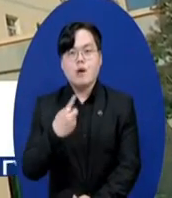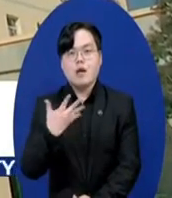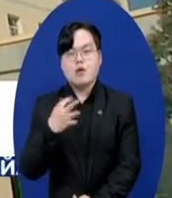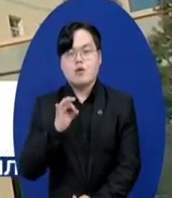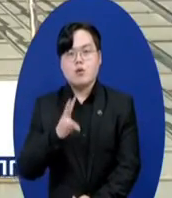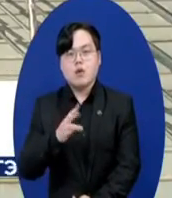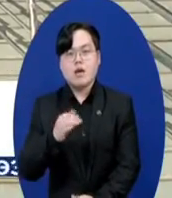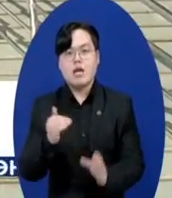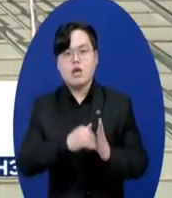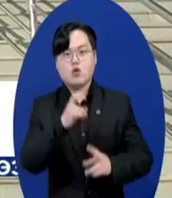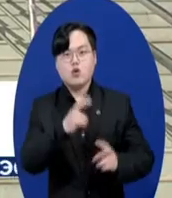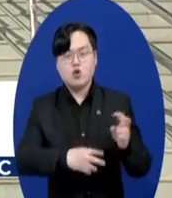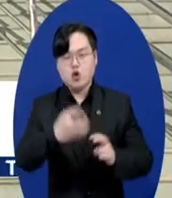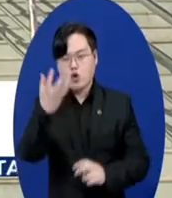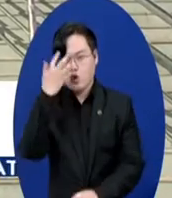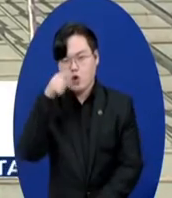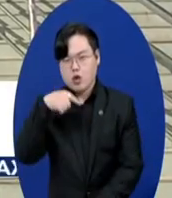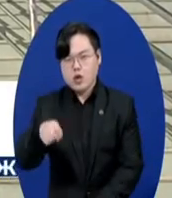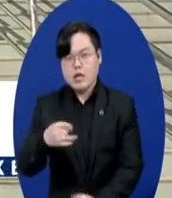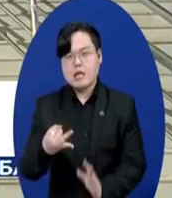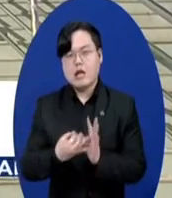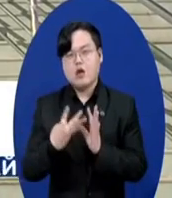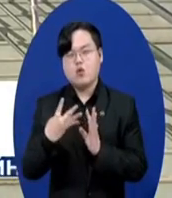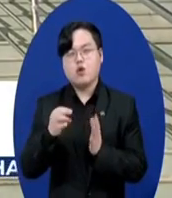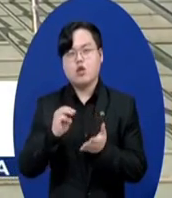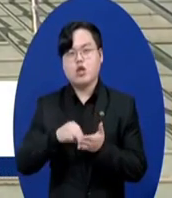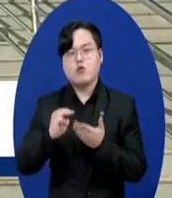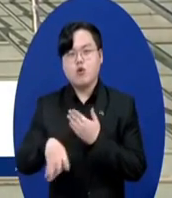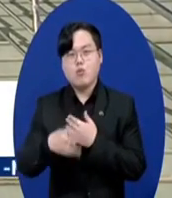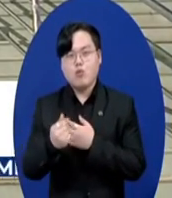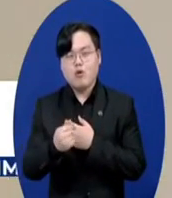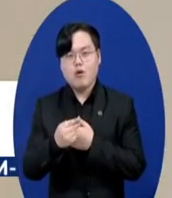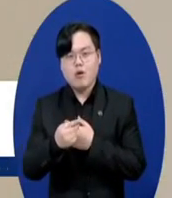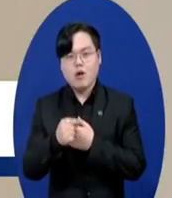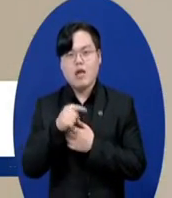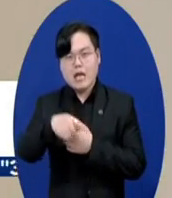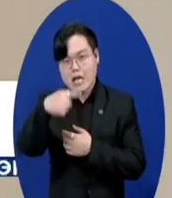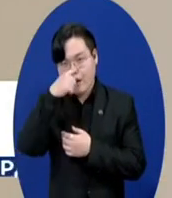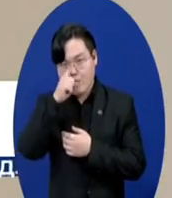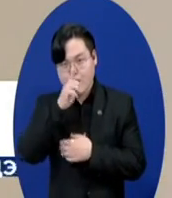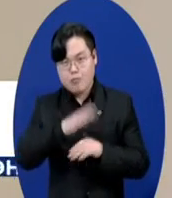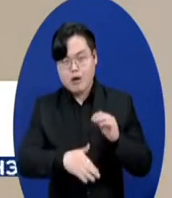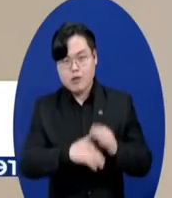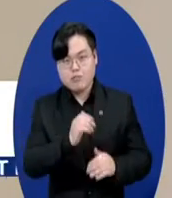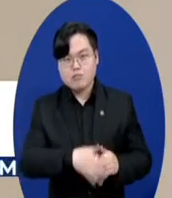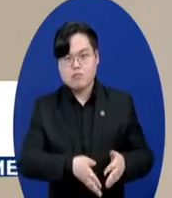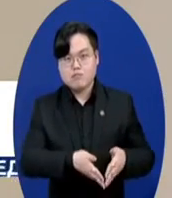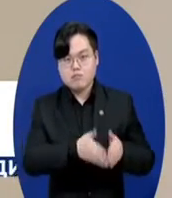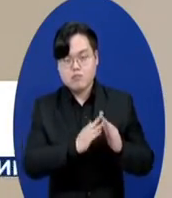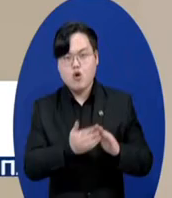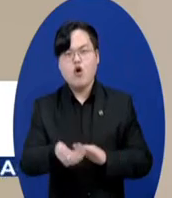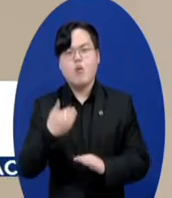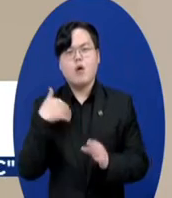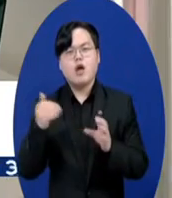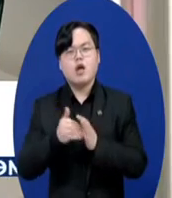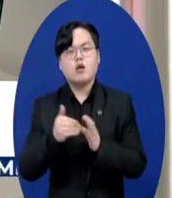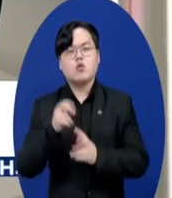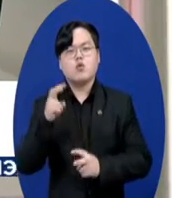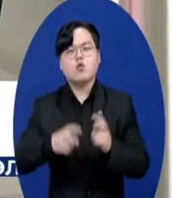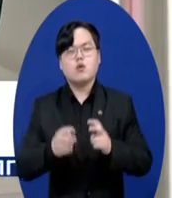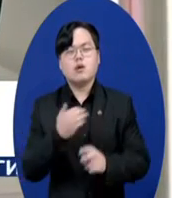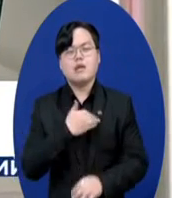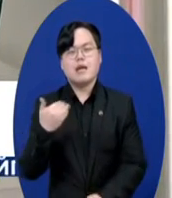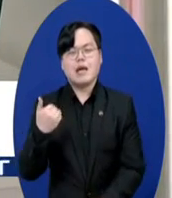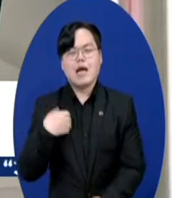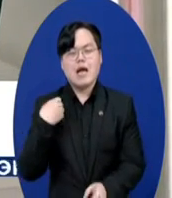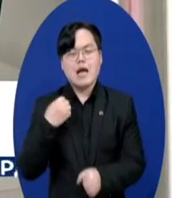2015 онд Эрдэнэт үйлдвэр төрийн өмчт үйлдвэрийн газрын 70 тэрбум төгрөгөөр Эрдэнэт меди пас эмнэлгийг барьсан. Тухайн үед Эрдэнэт үйлдвэрийн захирлаар ажиллаж байсан даваа